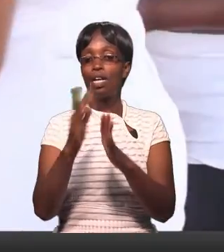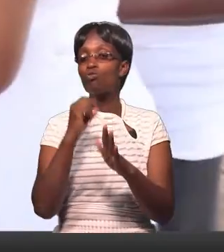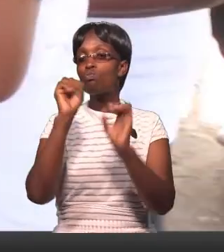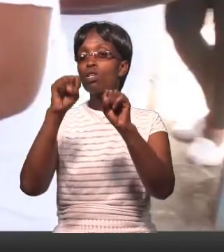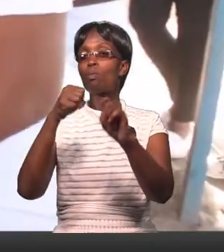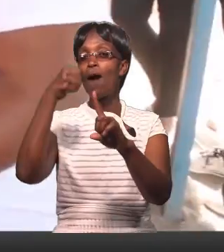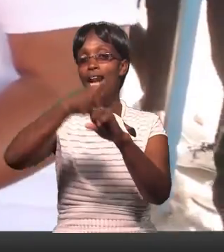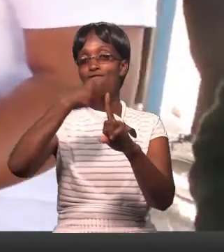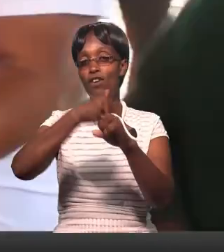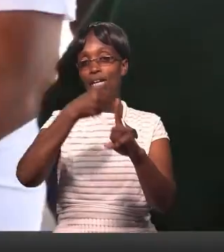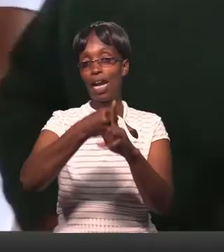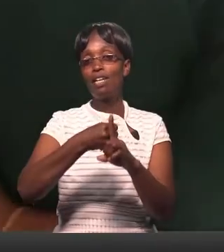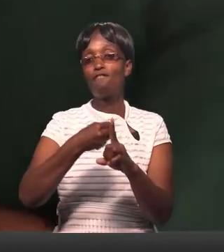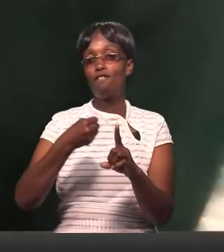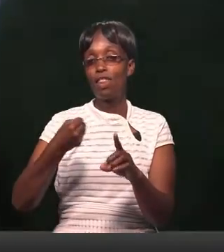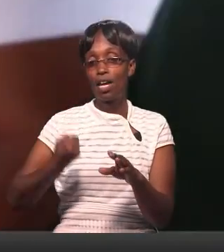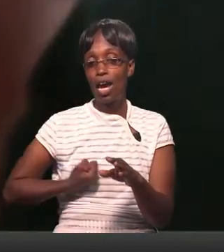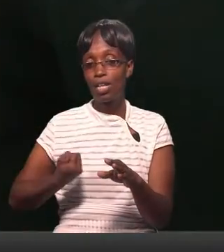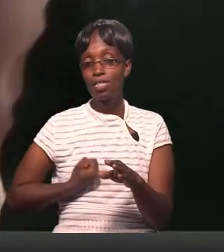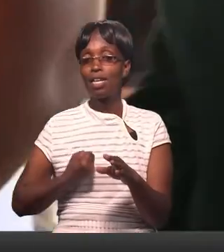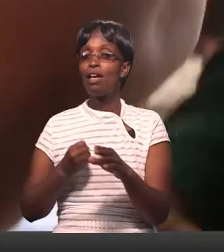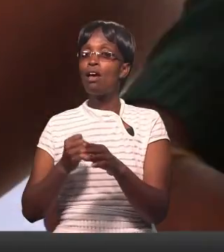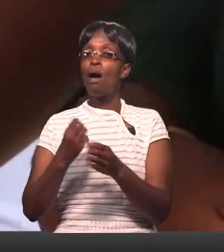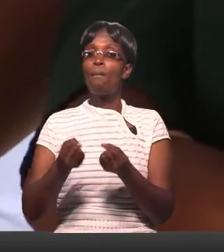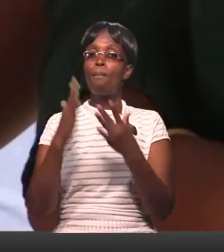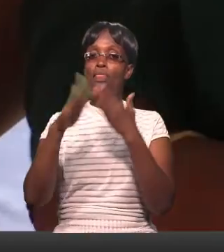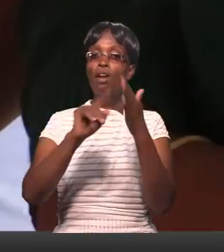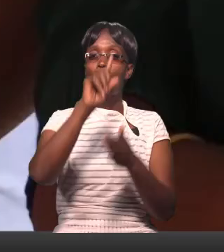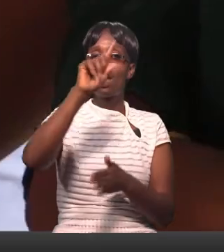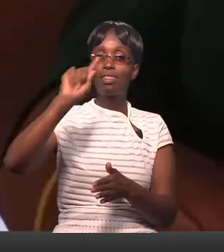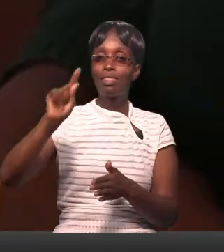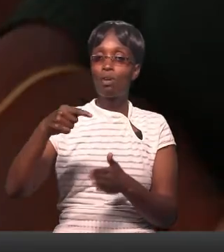hedhi 1000 zilisambazwa katika shule hiyo, huku wasichana hao wakipokea